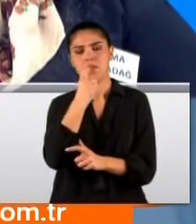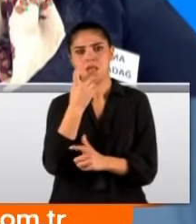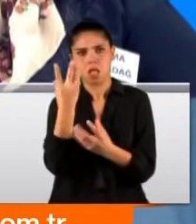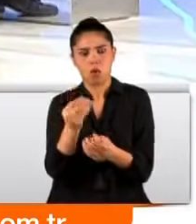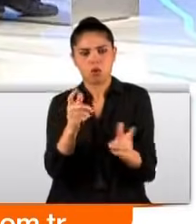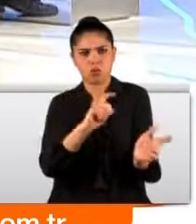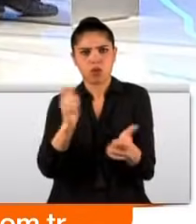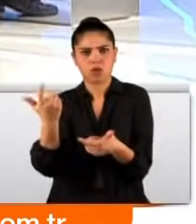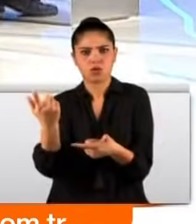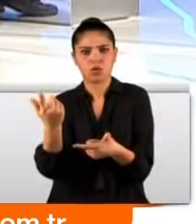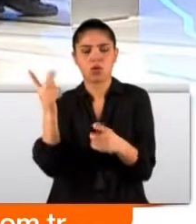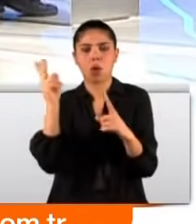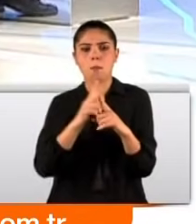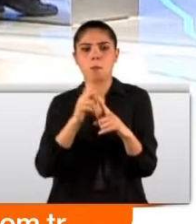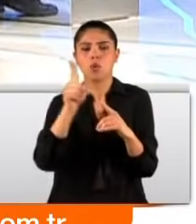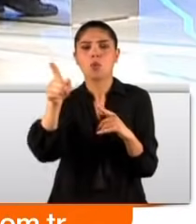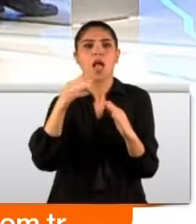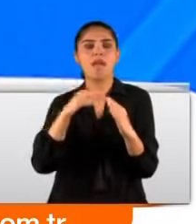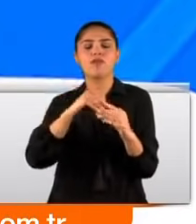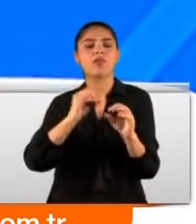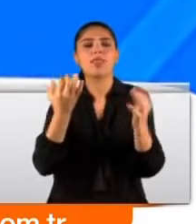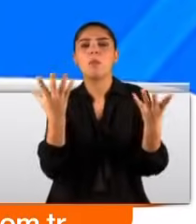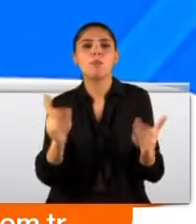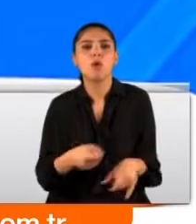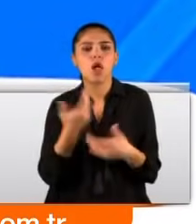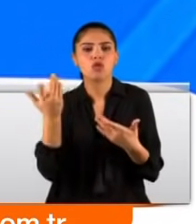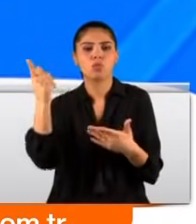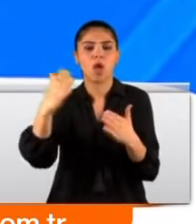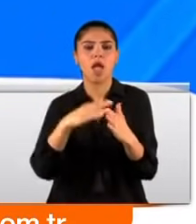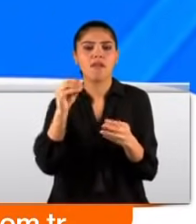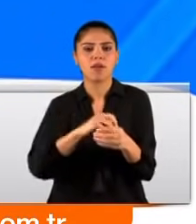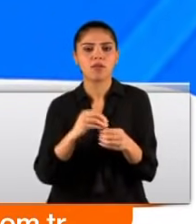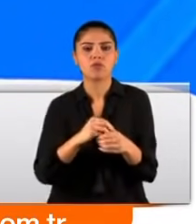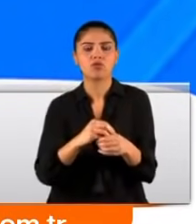yani taşınalı. Polis ne yapacak bu evde? Polis ne yapsın bu eve yani? Bu evde parçalar...